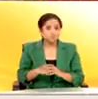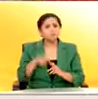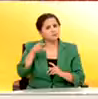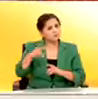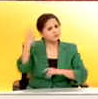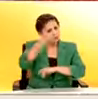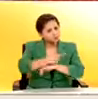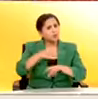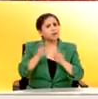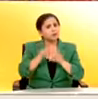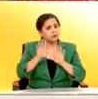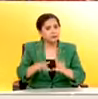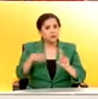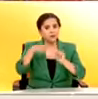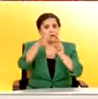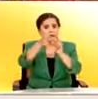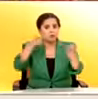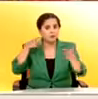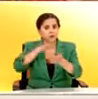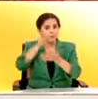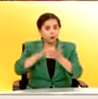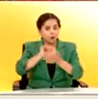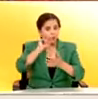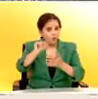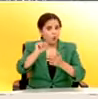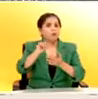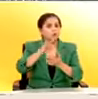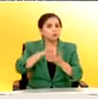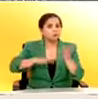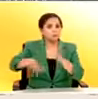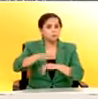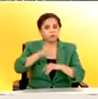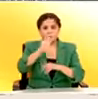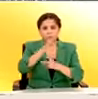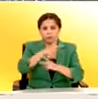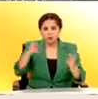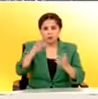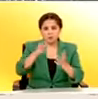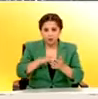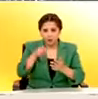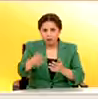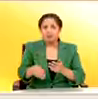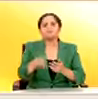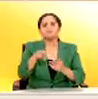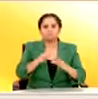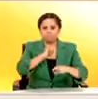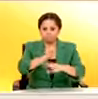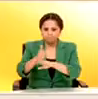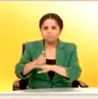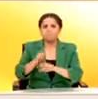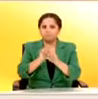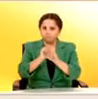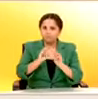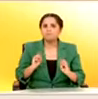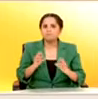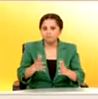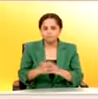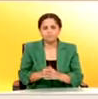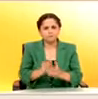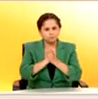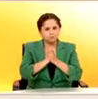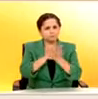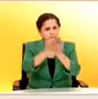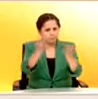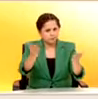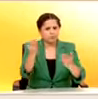दिन कुरुक्षेत्र के ज्योतिसर में पांचजन्य स्मारक का लोकार्पण हुआ। साथियों, कुछ दिन